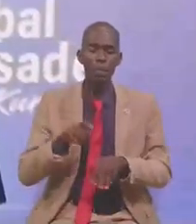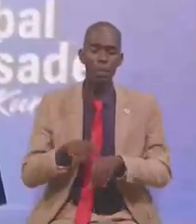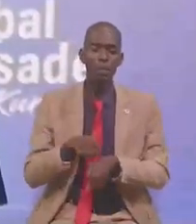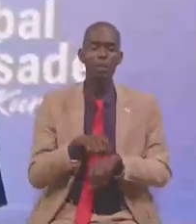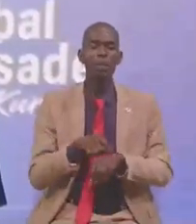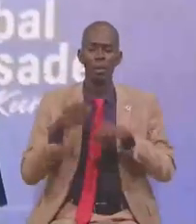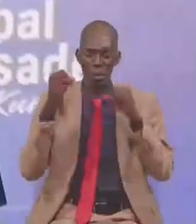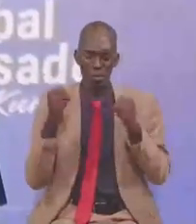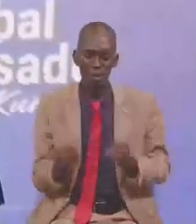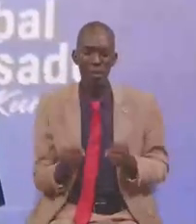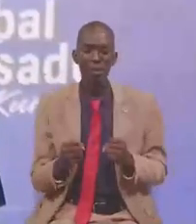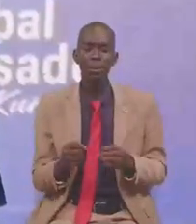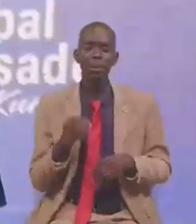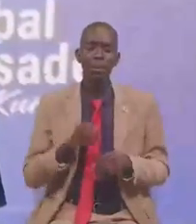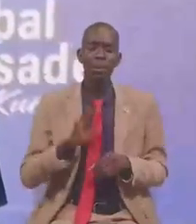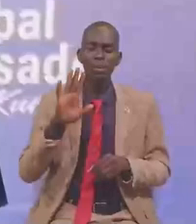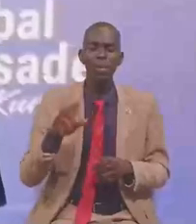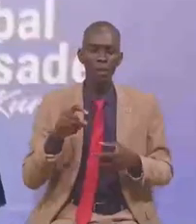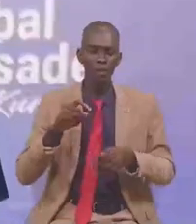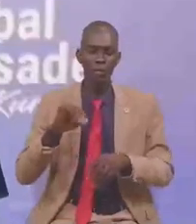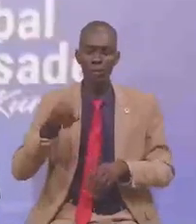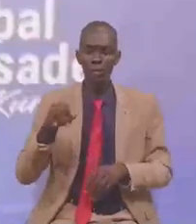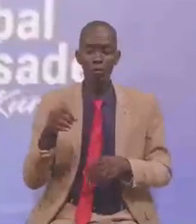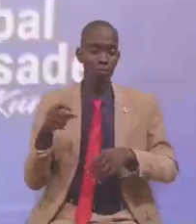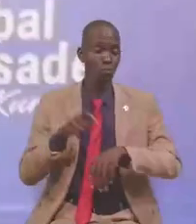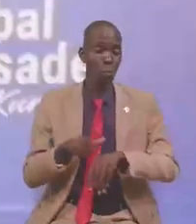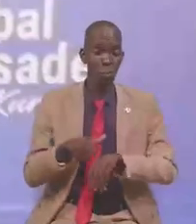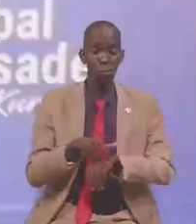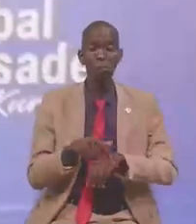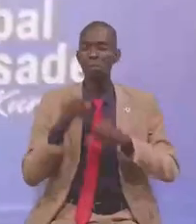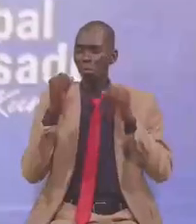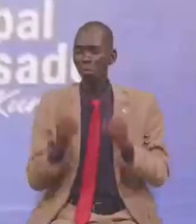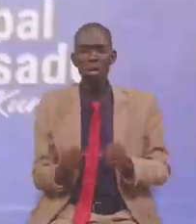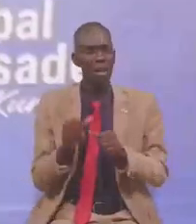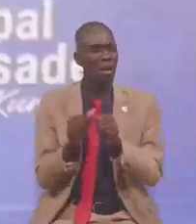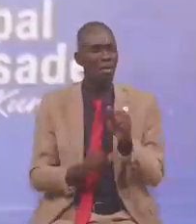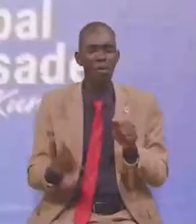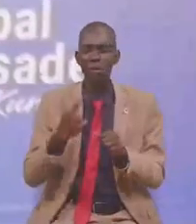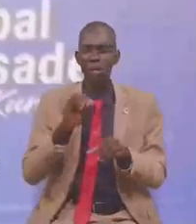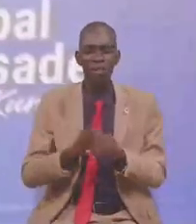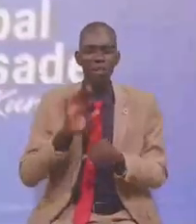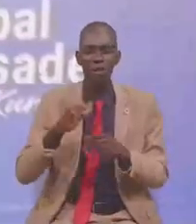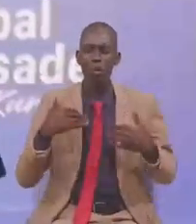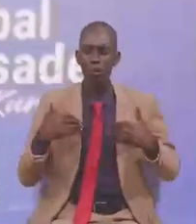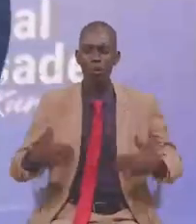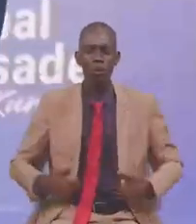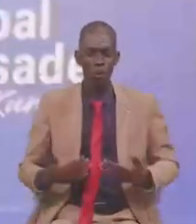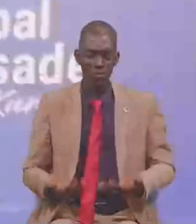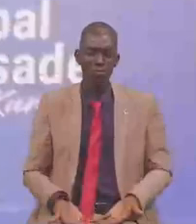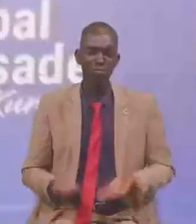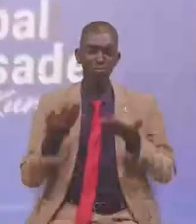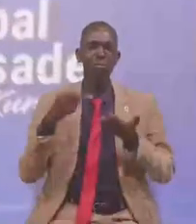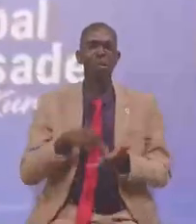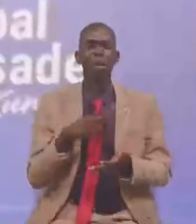puissance dans vos jointures, la puissance partout dans votre corps. Tenez-vous debout et marchez